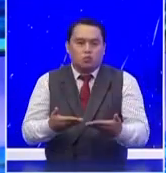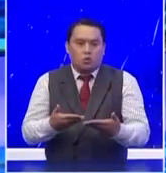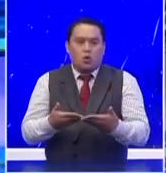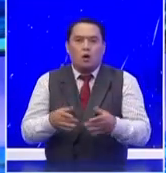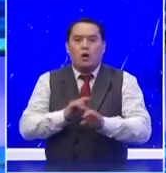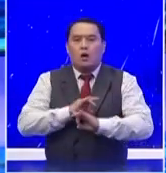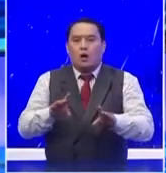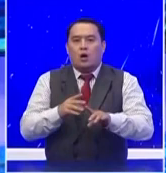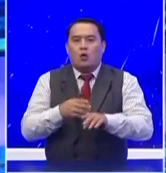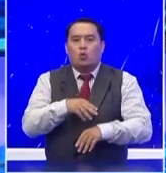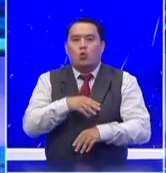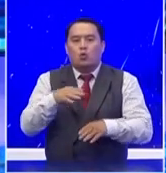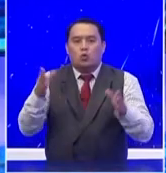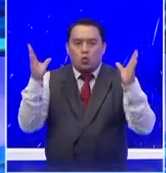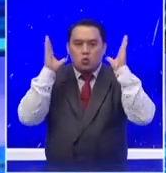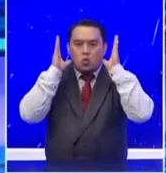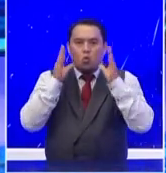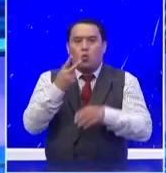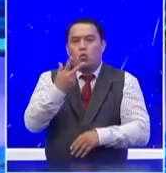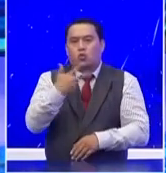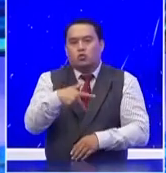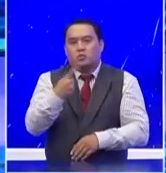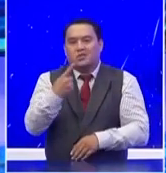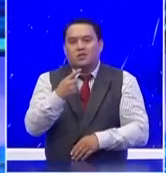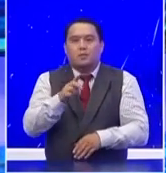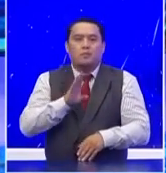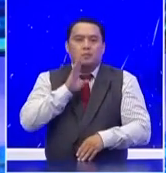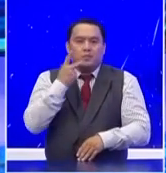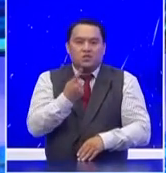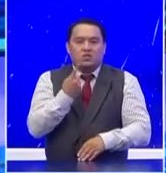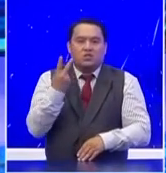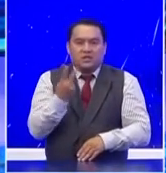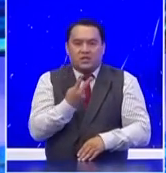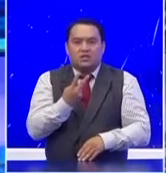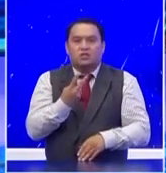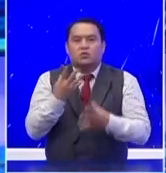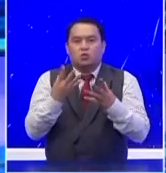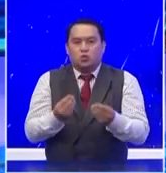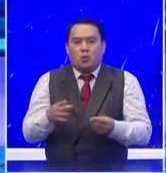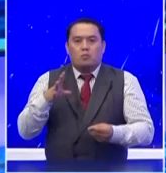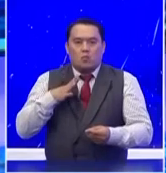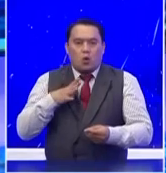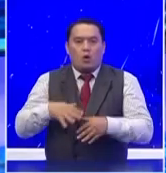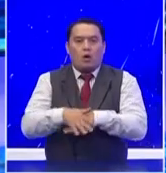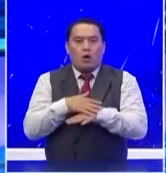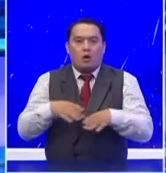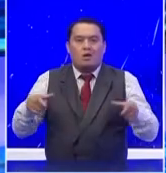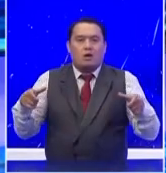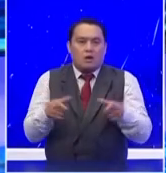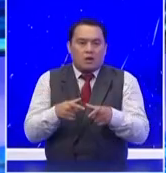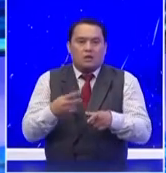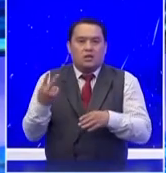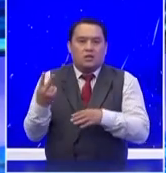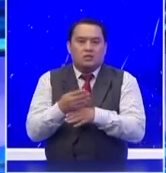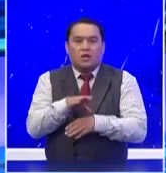осылай деді. Биыл құрбан айт мерекесі 31 шілде 1-2 тамыз күндеріне сәйкес кеп тұр. Алайда еліміздегі карантин